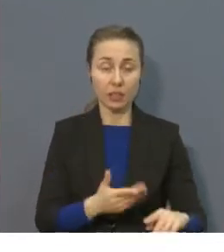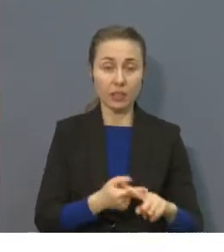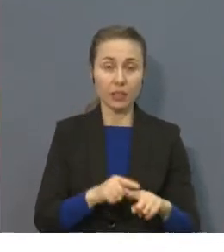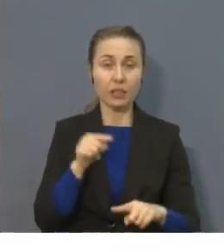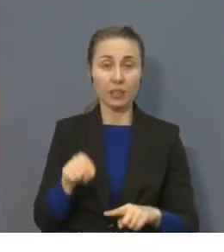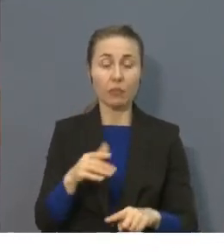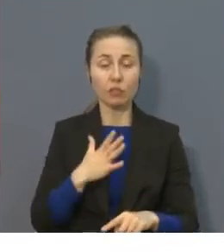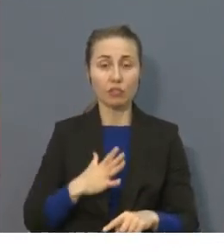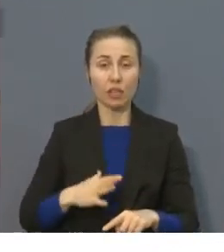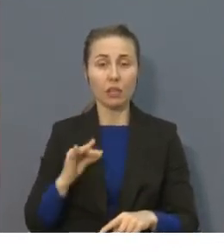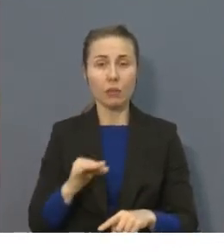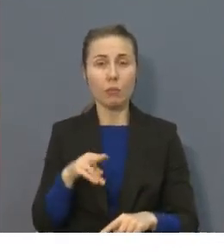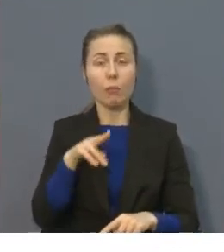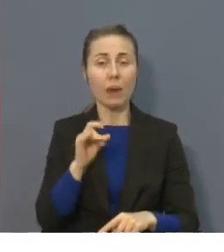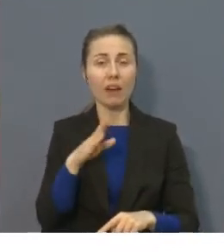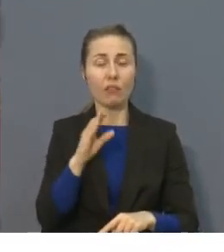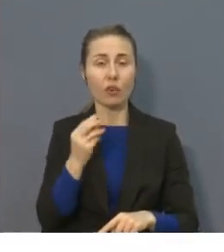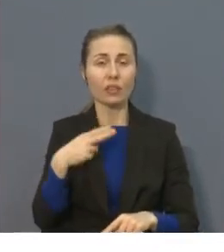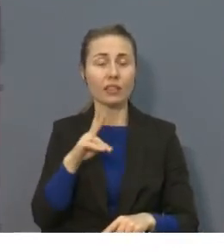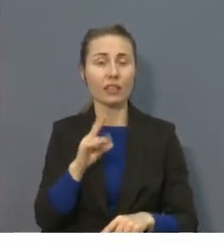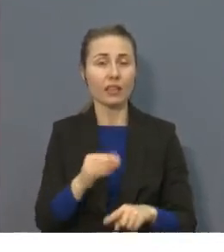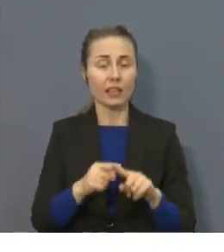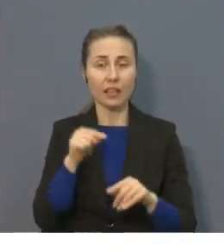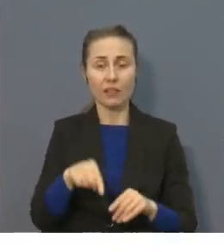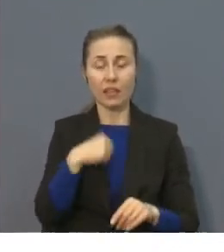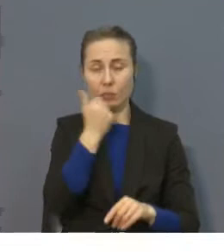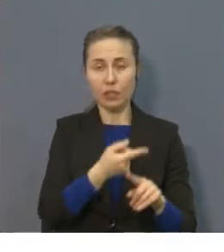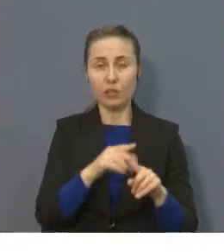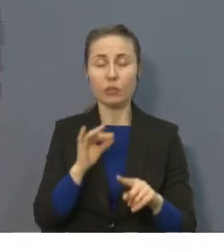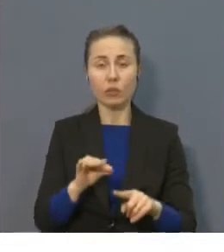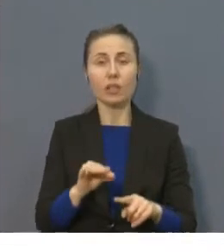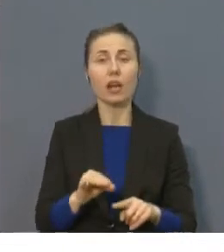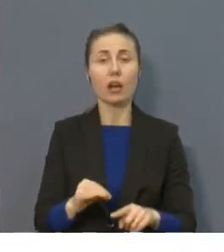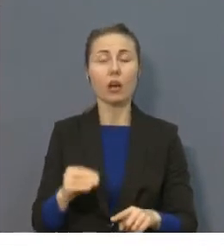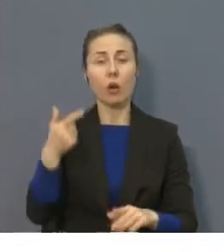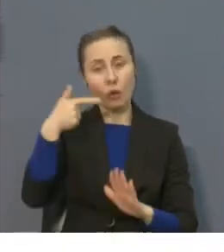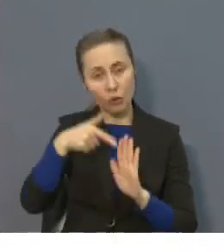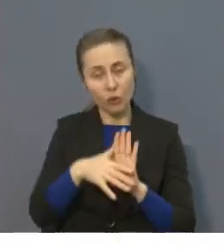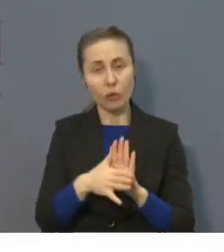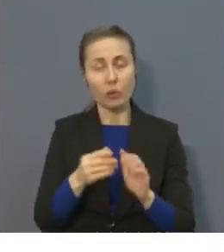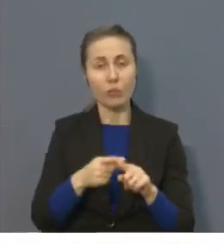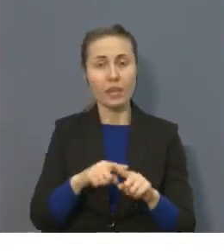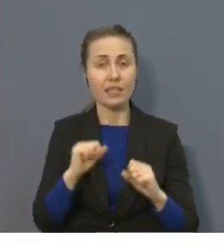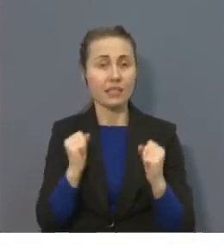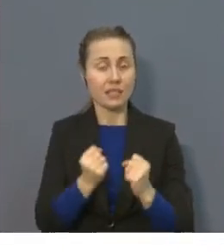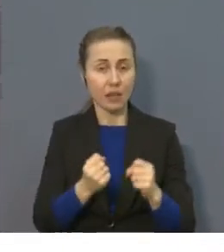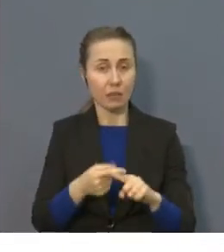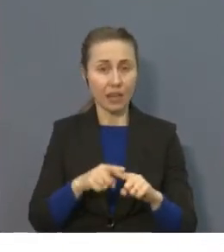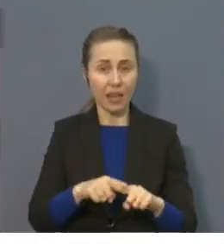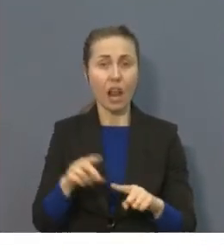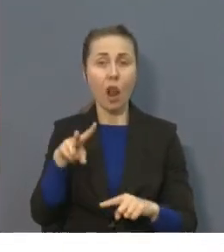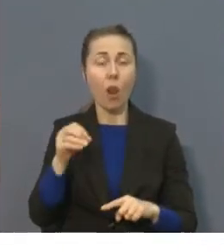бар. Синоптиктер ұсынған мәлімет бойынша облыс аумағында ақпан айы көп жылдық орта деңгейден 1 градусқа жылы болады.